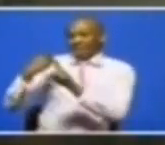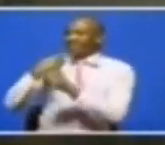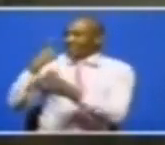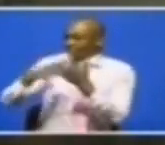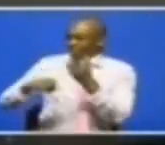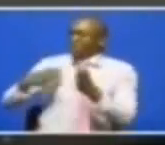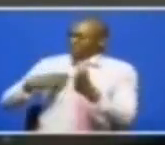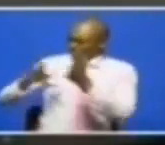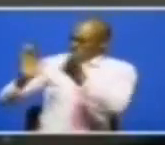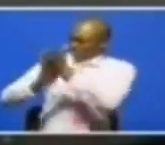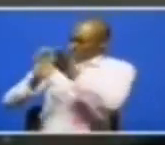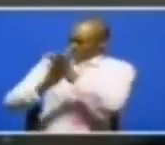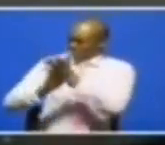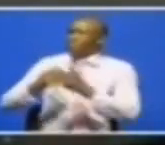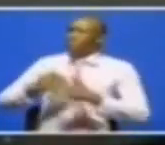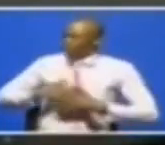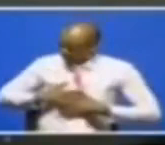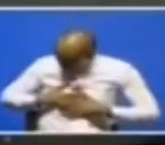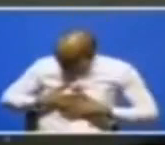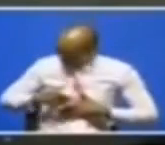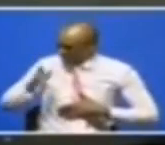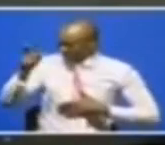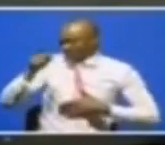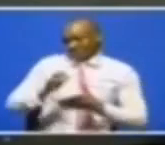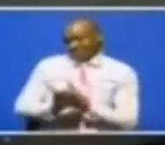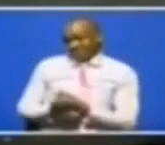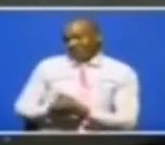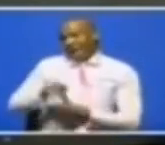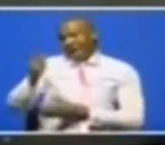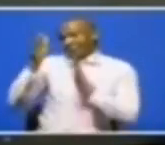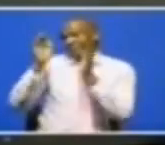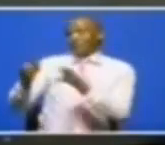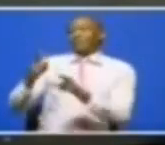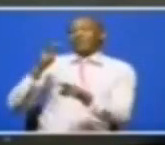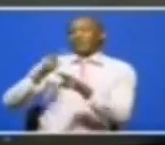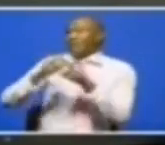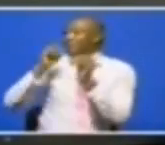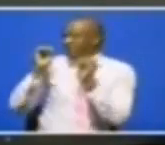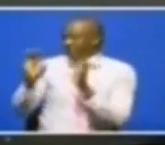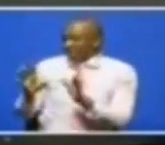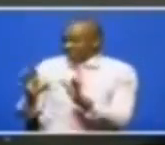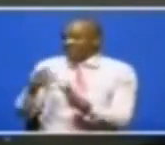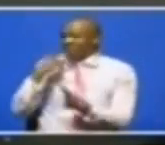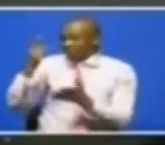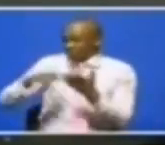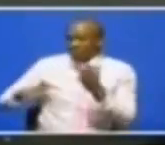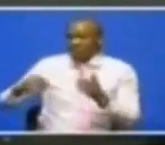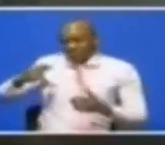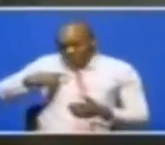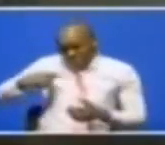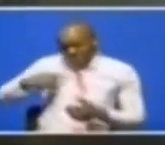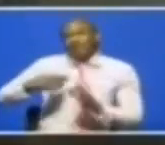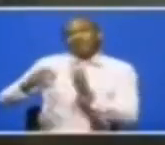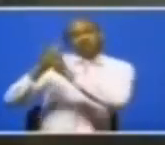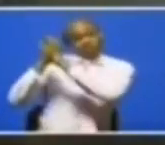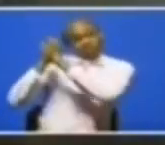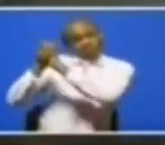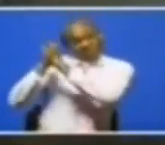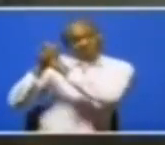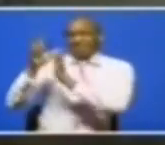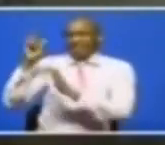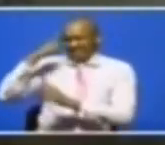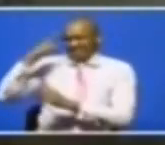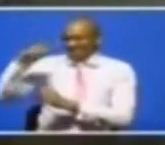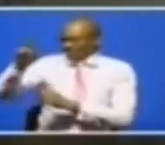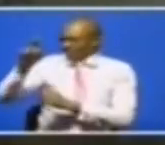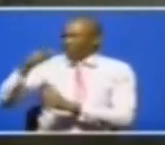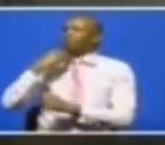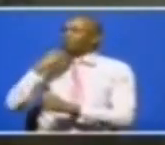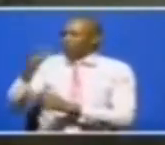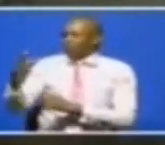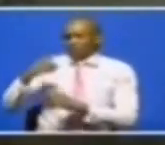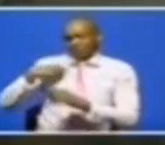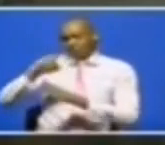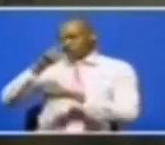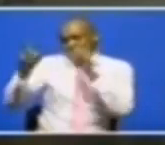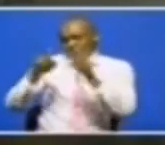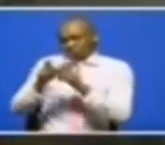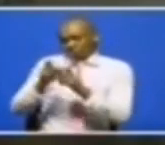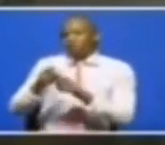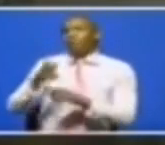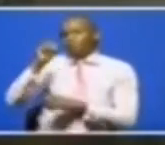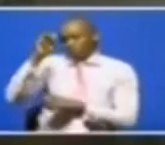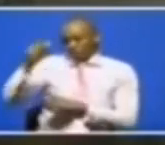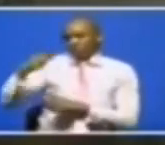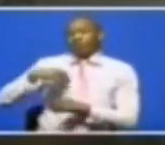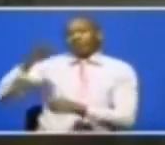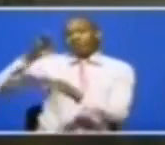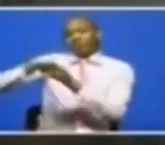nampongeza huyo mheshimiwa. Mwingine hapa hajasema jina lake, anasema nilikuwa Jubilee lakini naona hawataki kupigwa msasa. Muthiora,